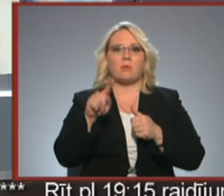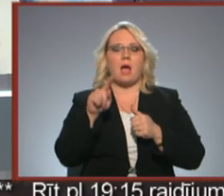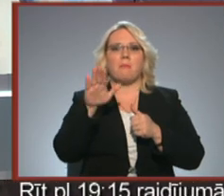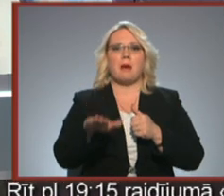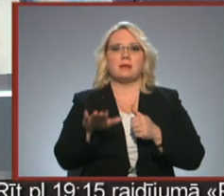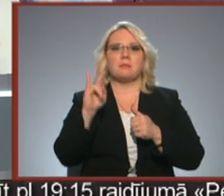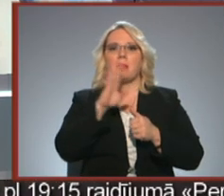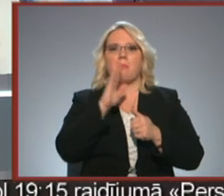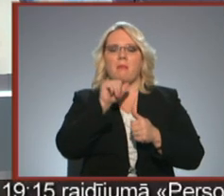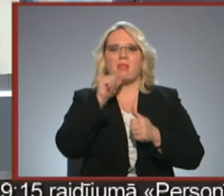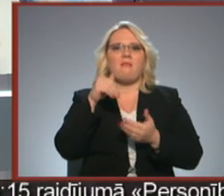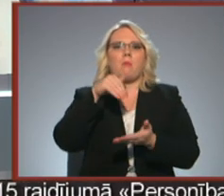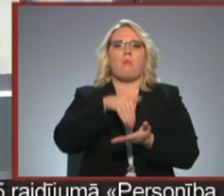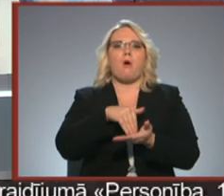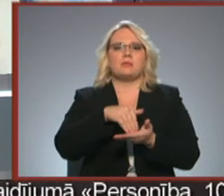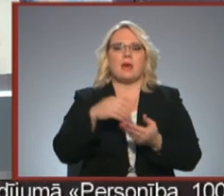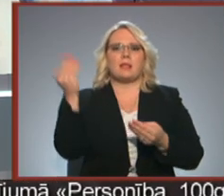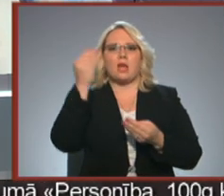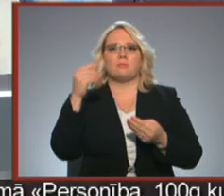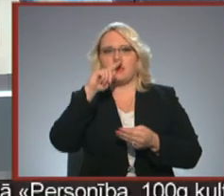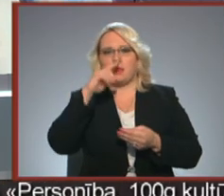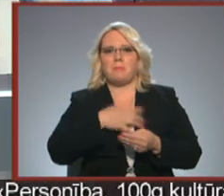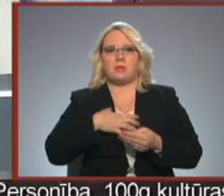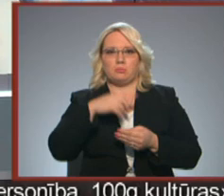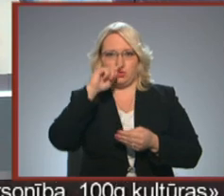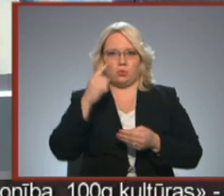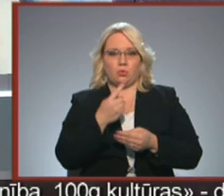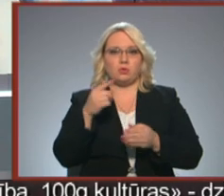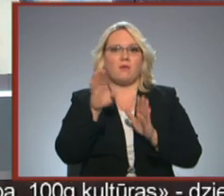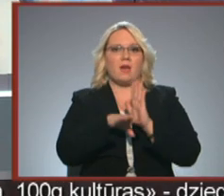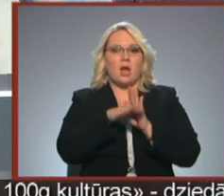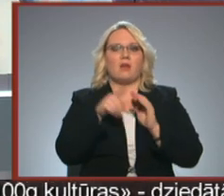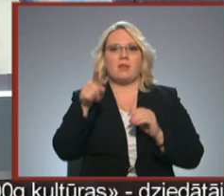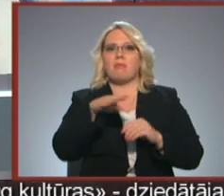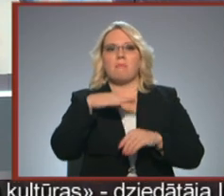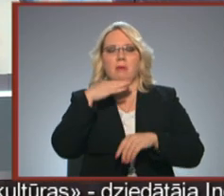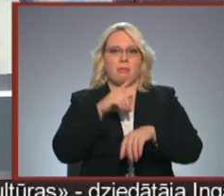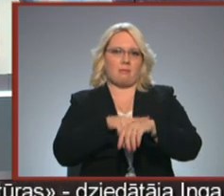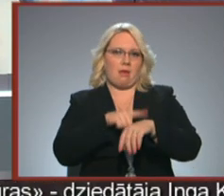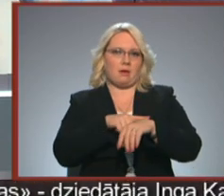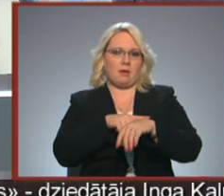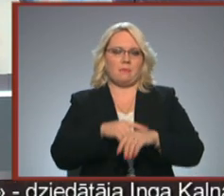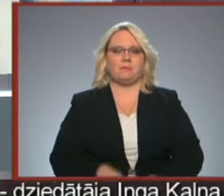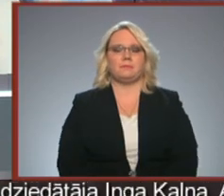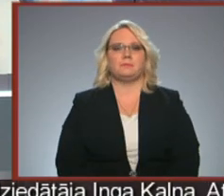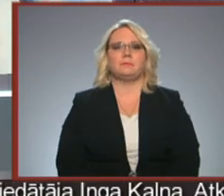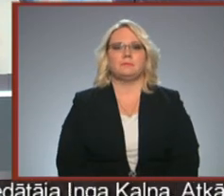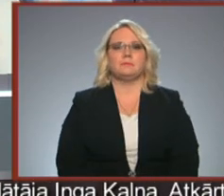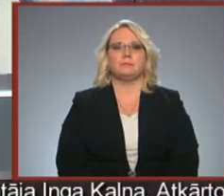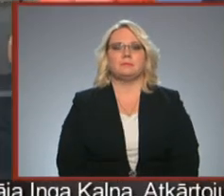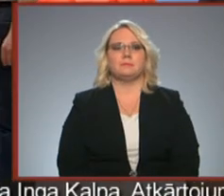bērna mamma nevar pozēt gleznojumam nepieciešamās stundas, jo viņai gluži vienkārši tam nepietiek laika. Izstādi aplūkoja Toms Trebergs.